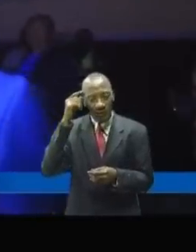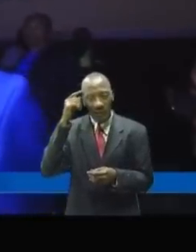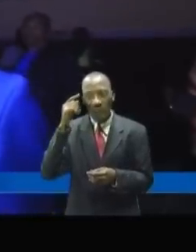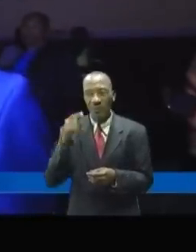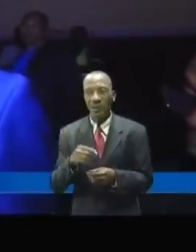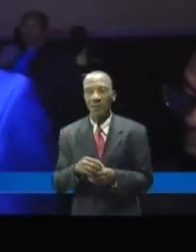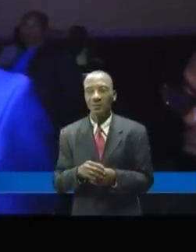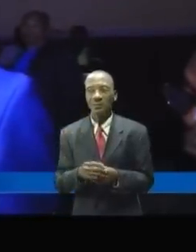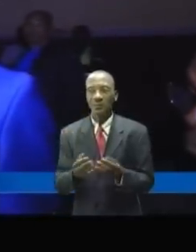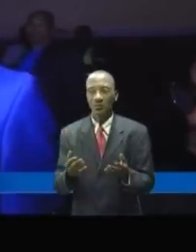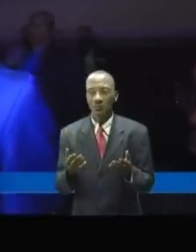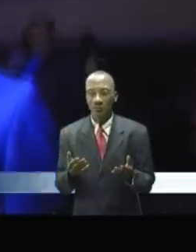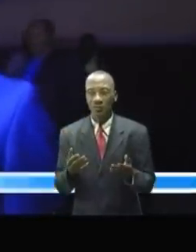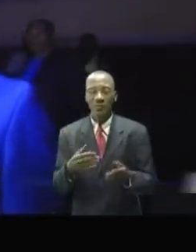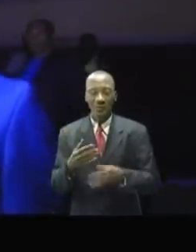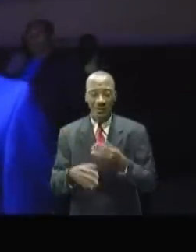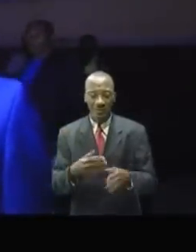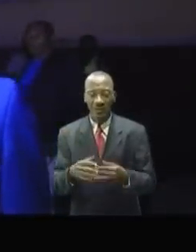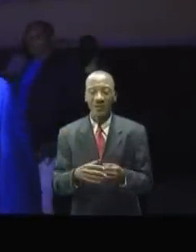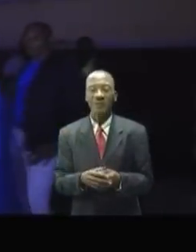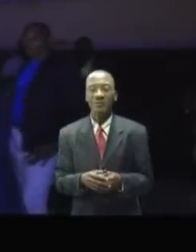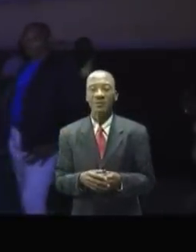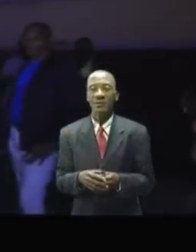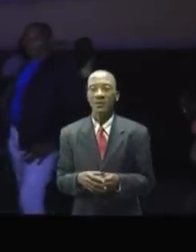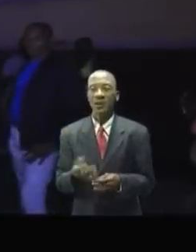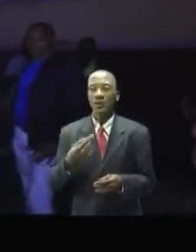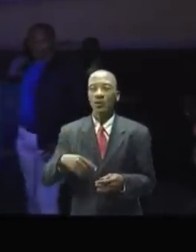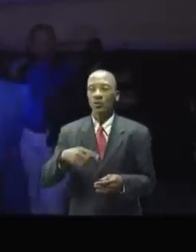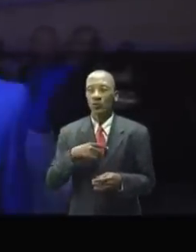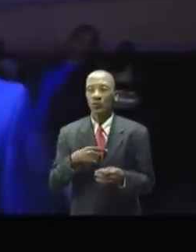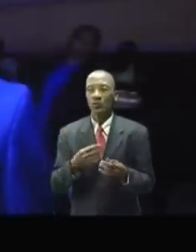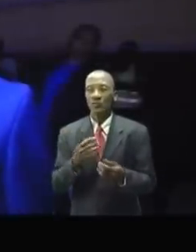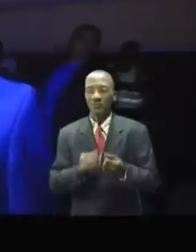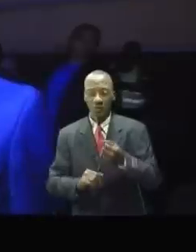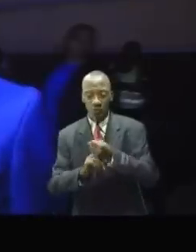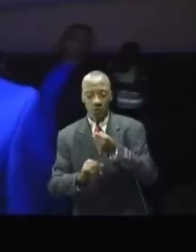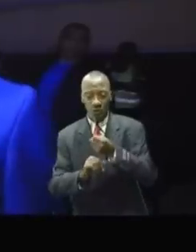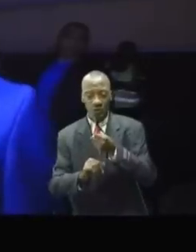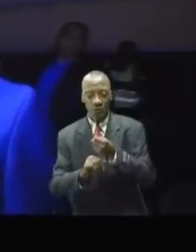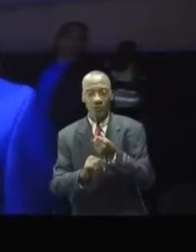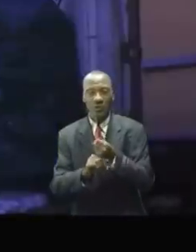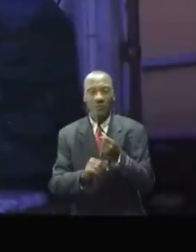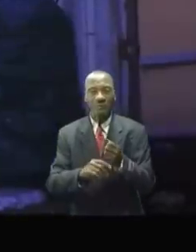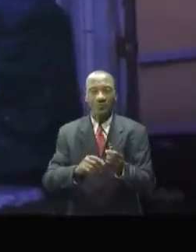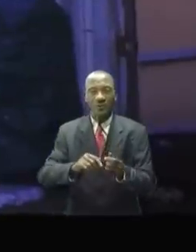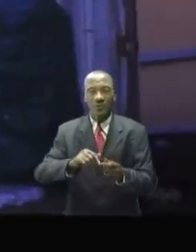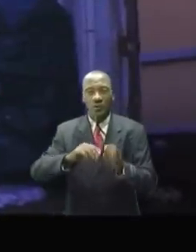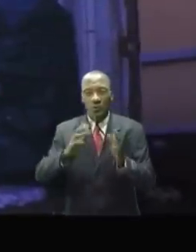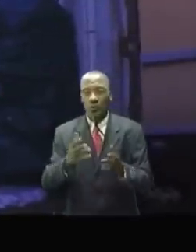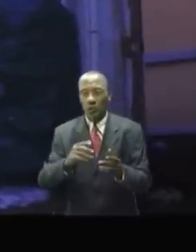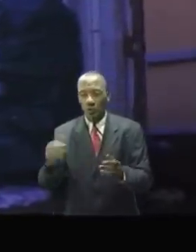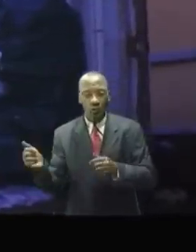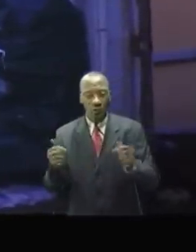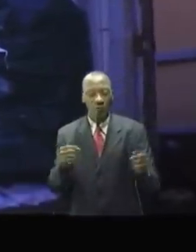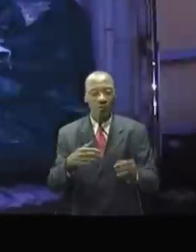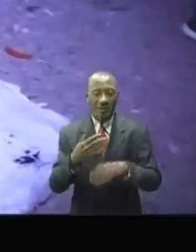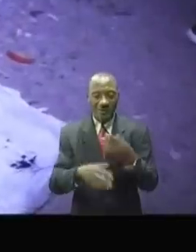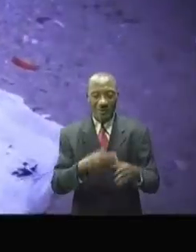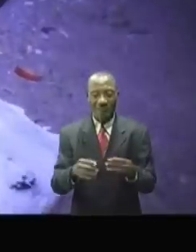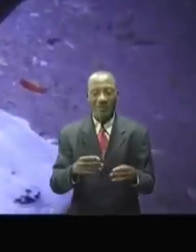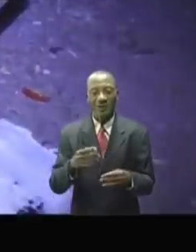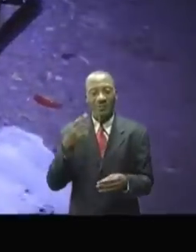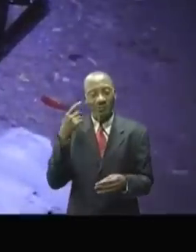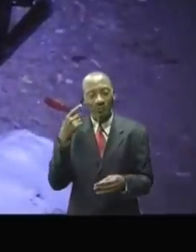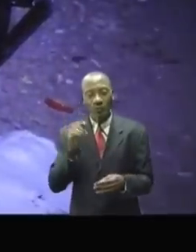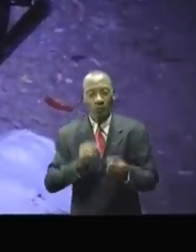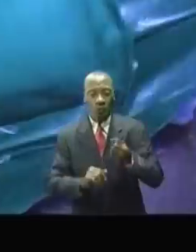nous allons pouvoir appuyer tous ceux qui sont enregistrés au niveau du ministère et qui ont sollicité, on va les appuyer. Il s'agit des quantités importantes de